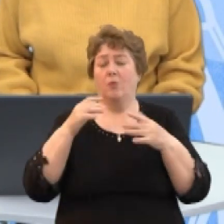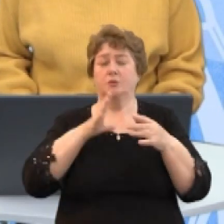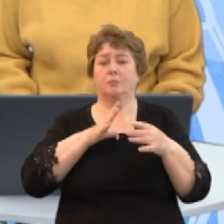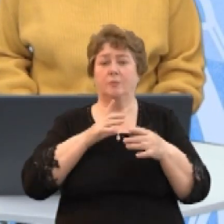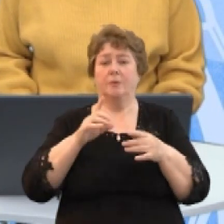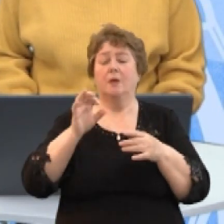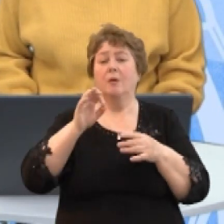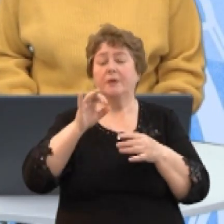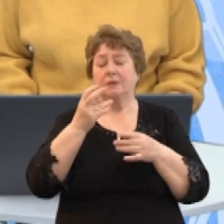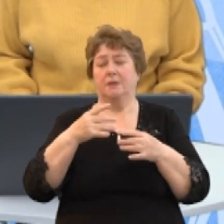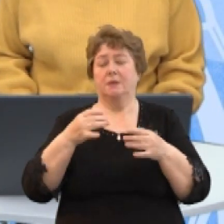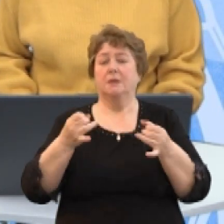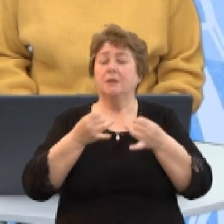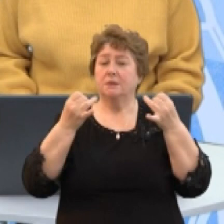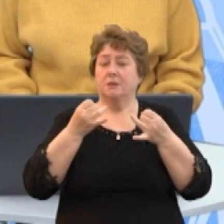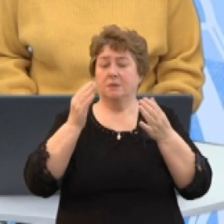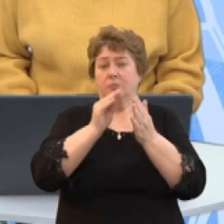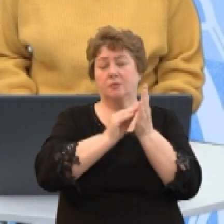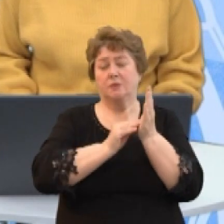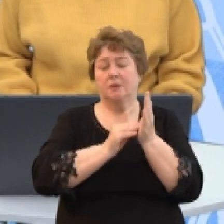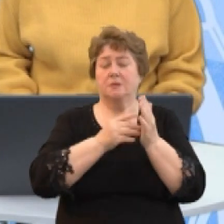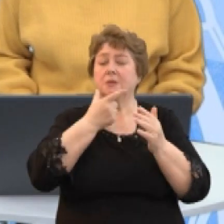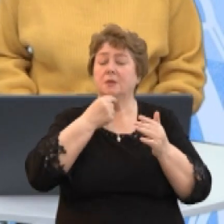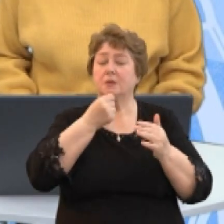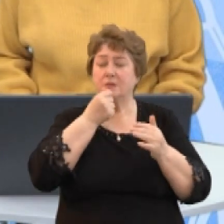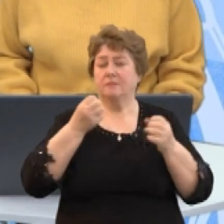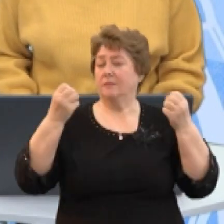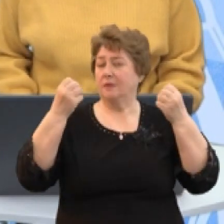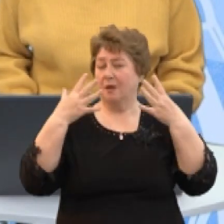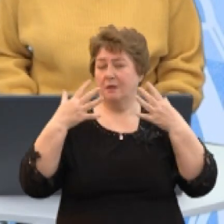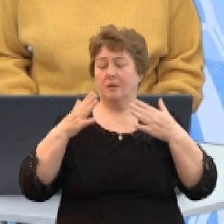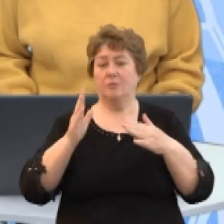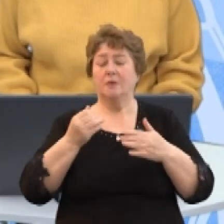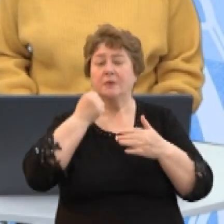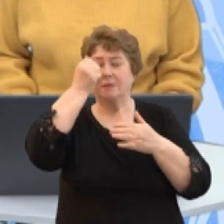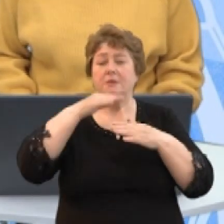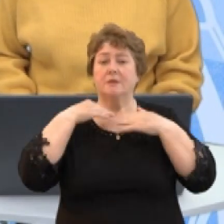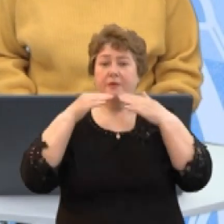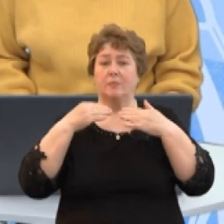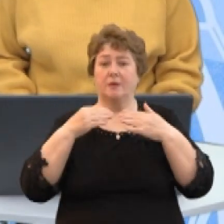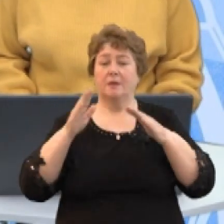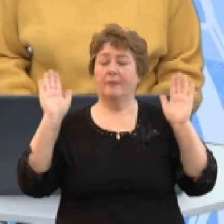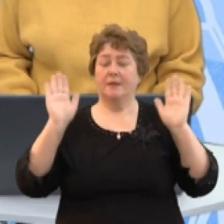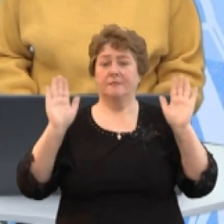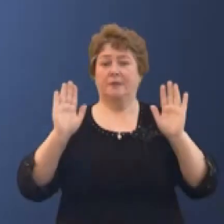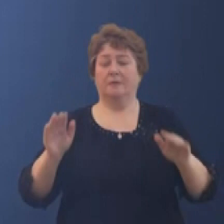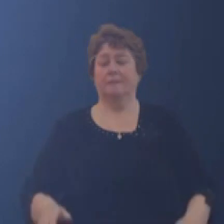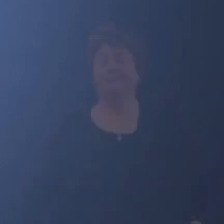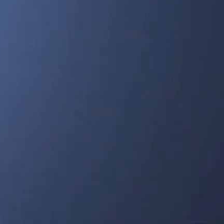тогда ваш текст будет красочный и яркий спасибо за внимание до свидания